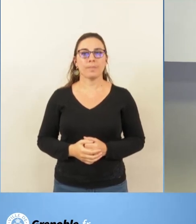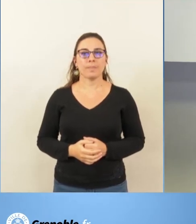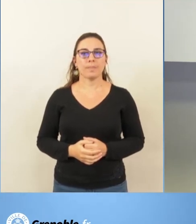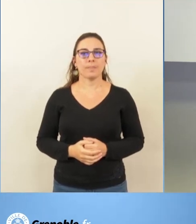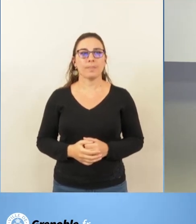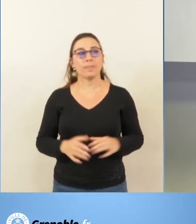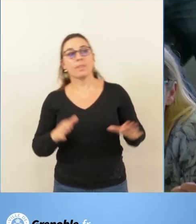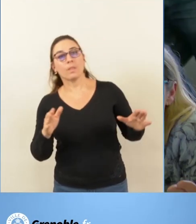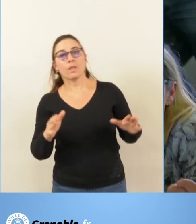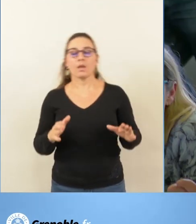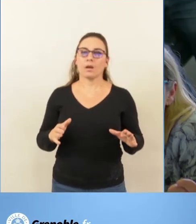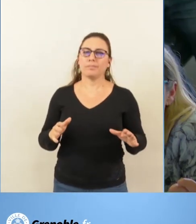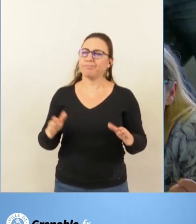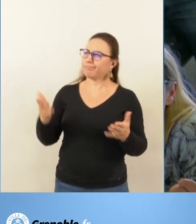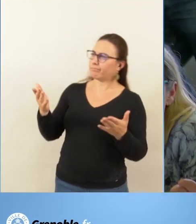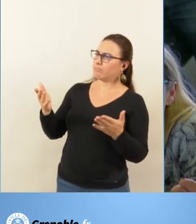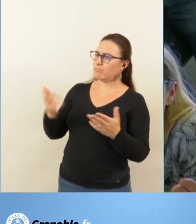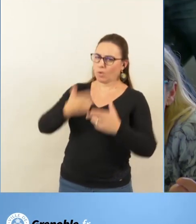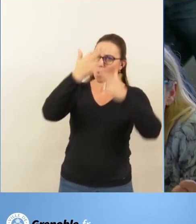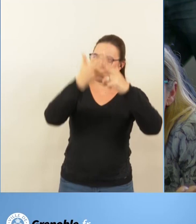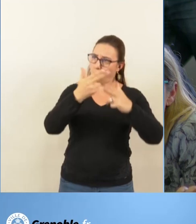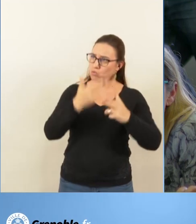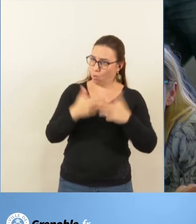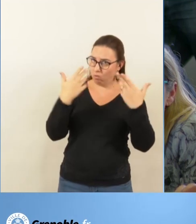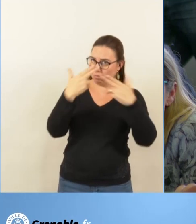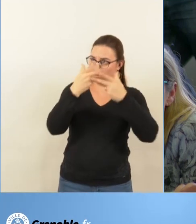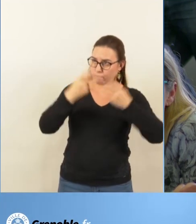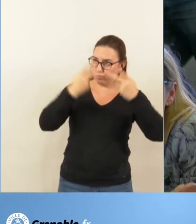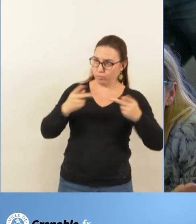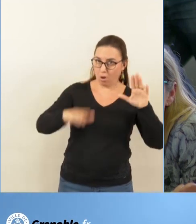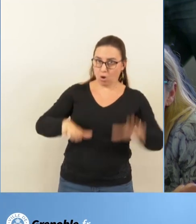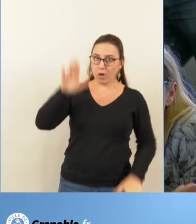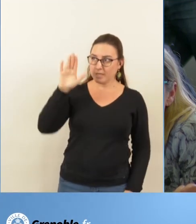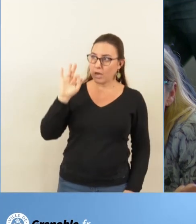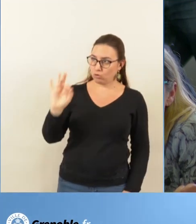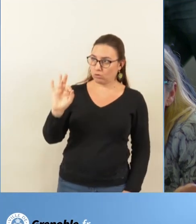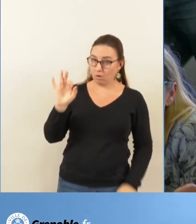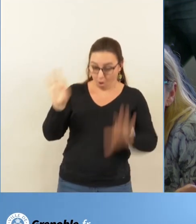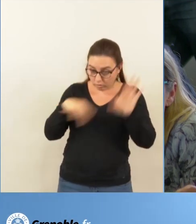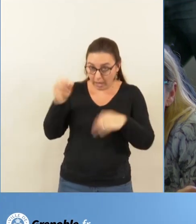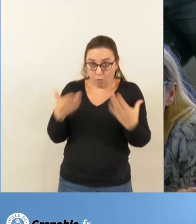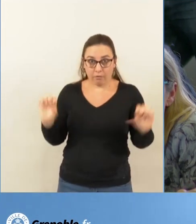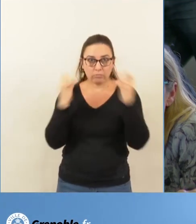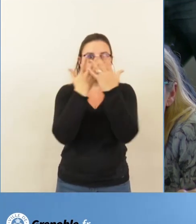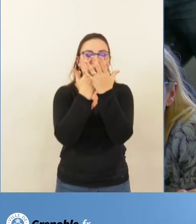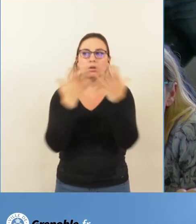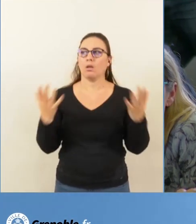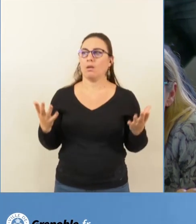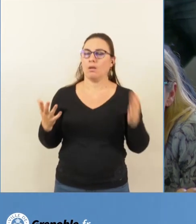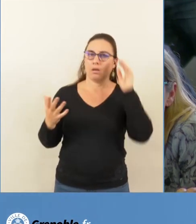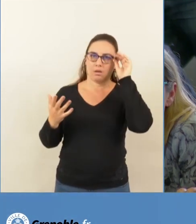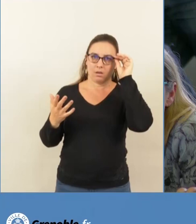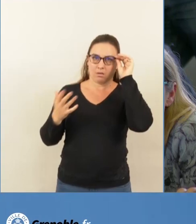vous nous donnez le donc le nom de deux adjoints donc candidats pardon pose d'adjoint que nous découvrons aujourd'hui et donc les